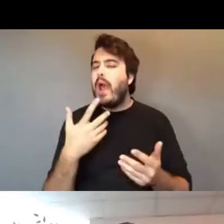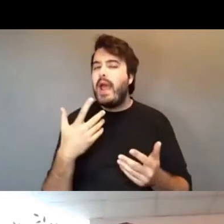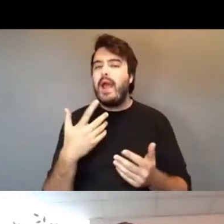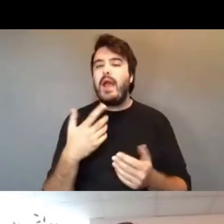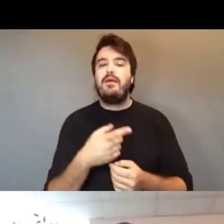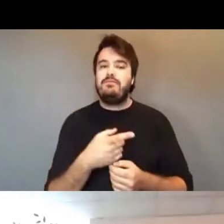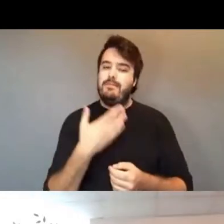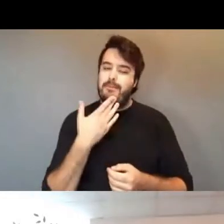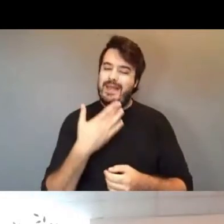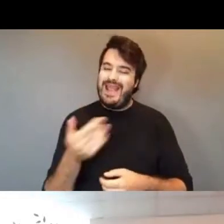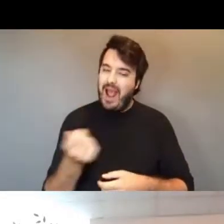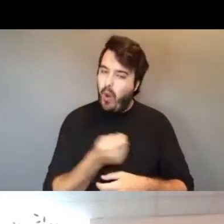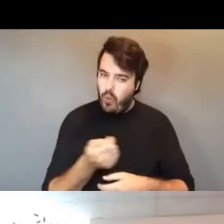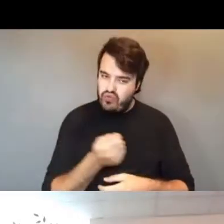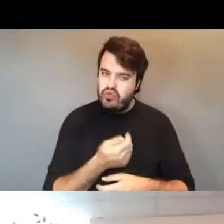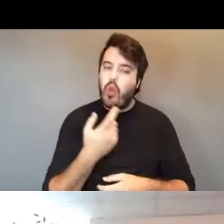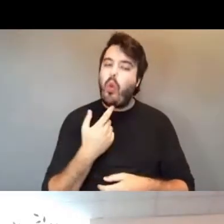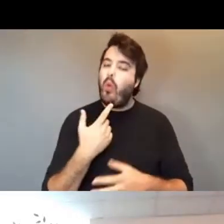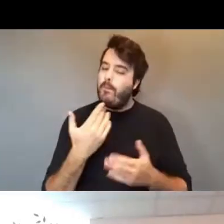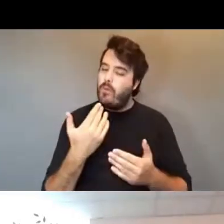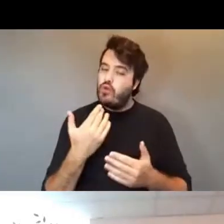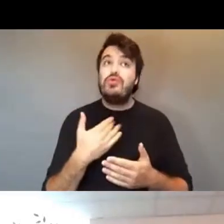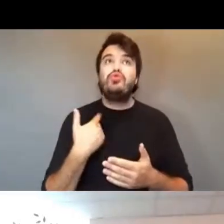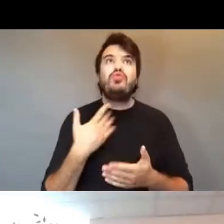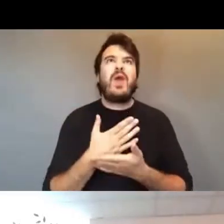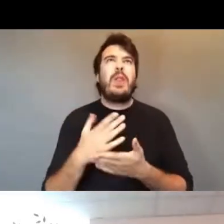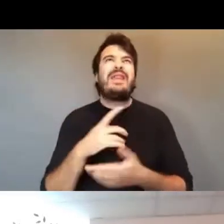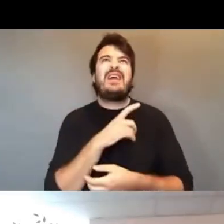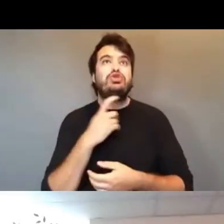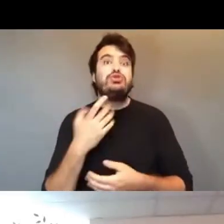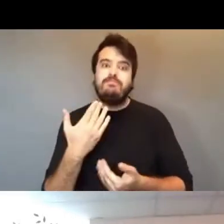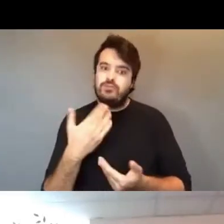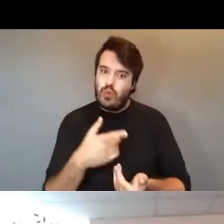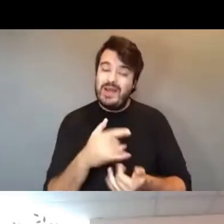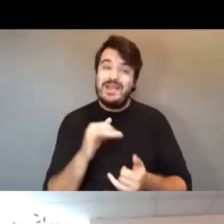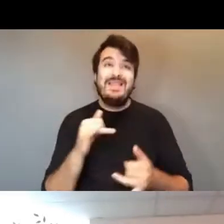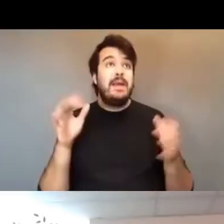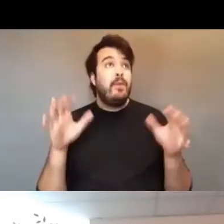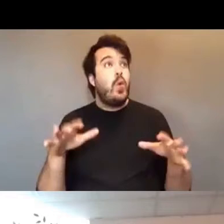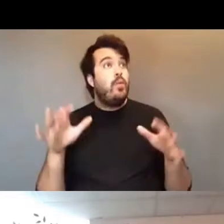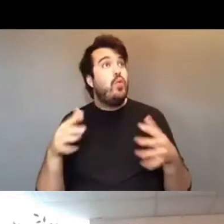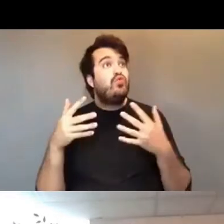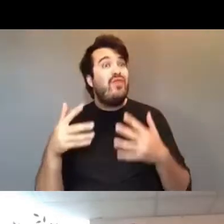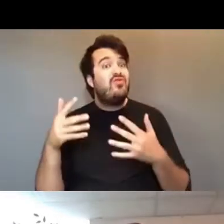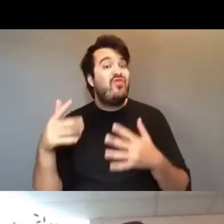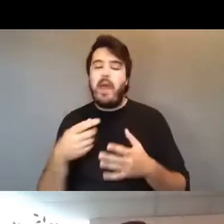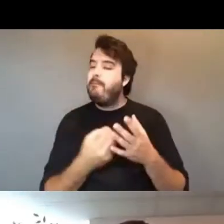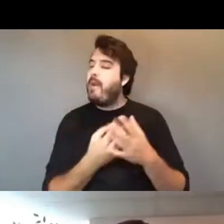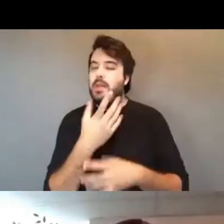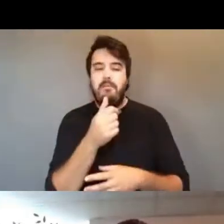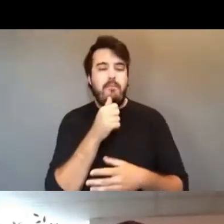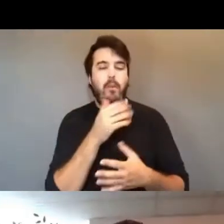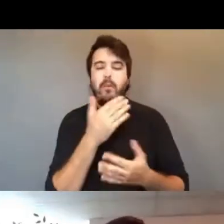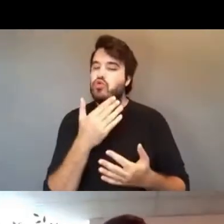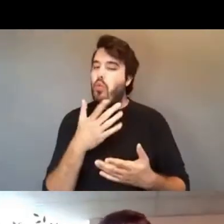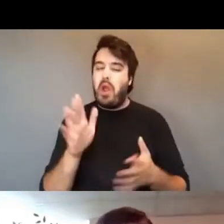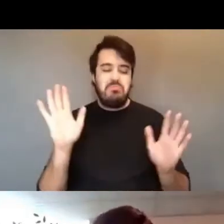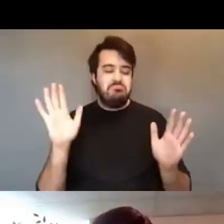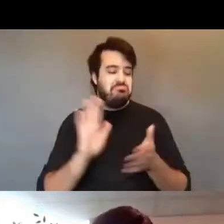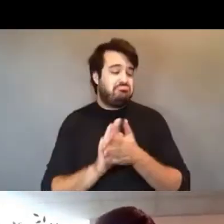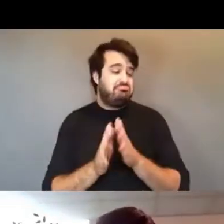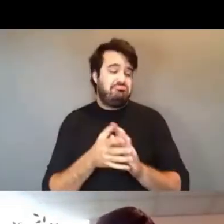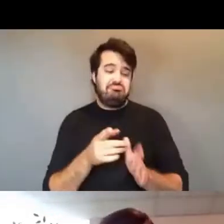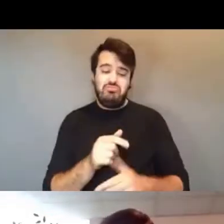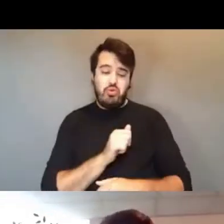bien arroser, surtout en période de sécheresse. Et s'il pleut souvent, la plante n'a pas besoin de vous. Vous n'avez pas